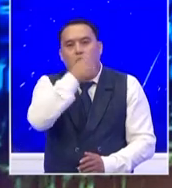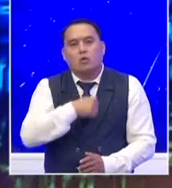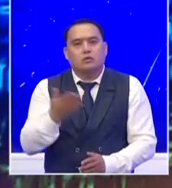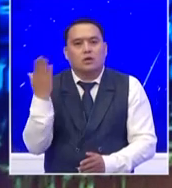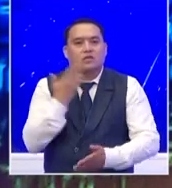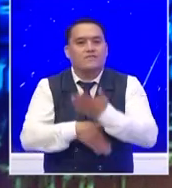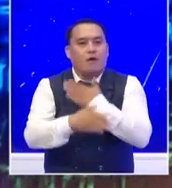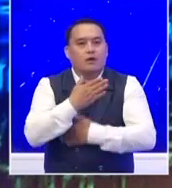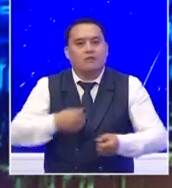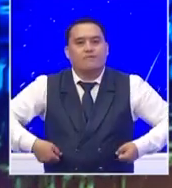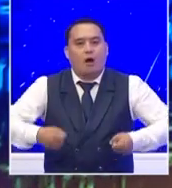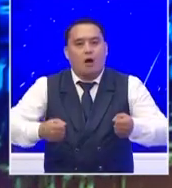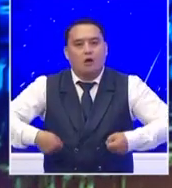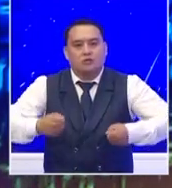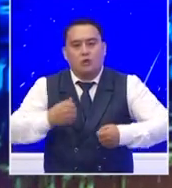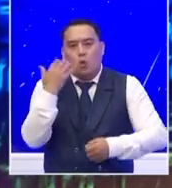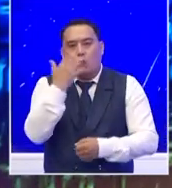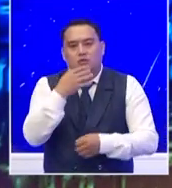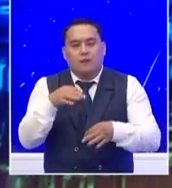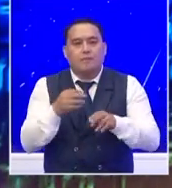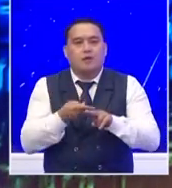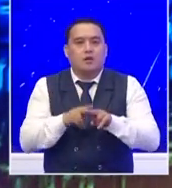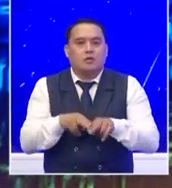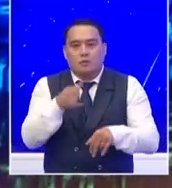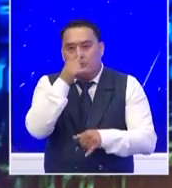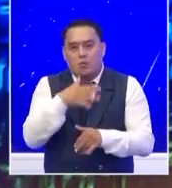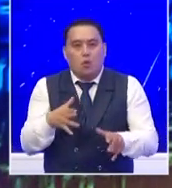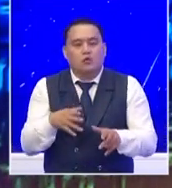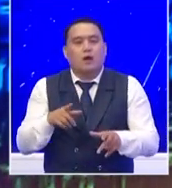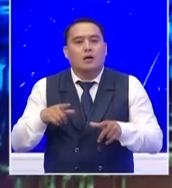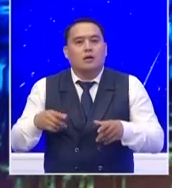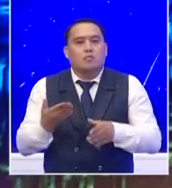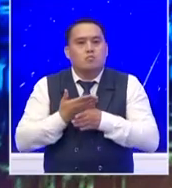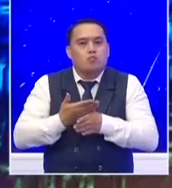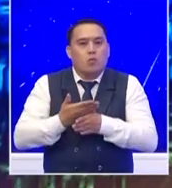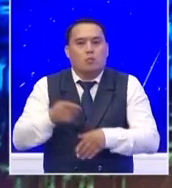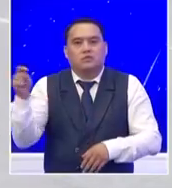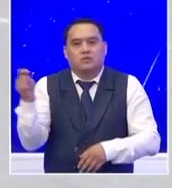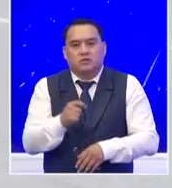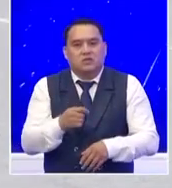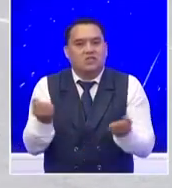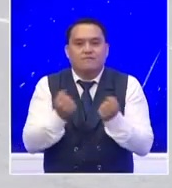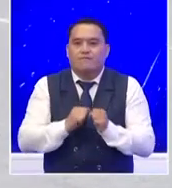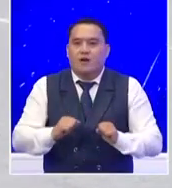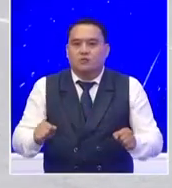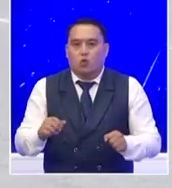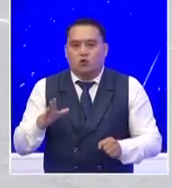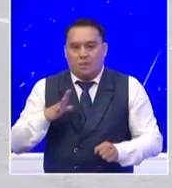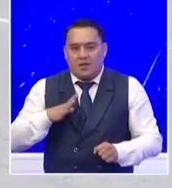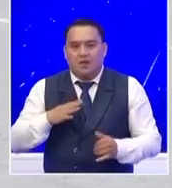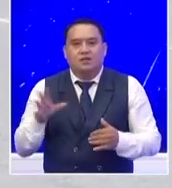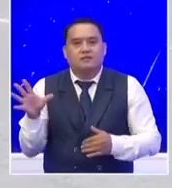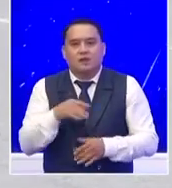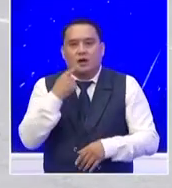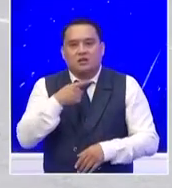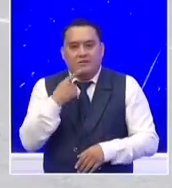для инвалидов-колясочников здание оптики было неприступной крепостью. Даже с посторонней помощью заехать туда – задача не из легких, сетовали